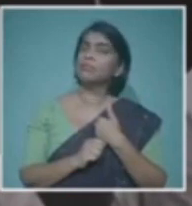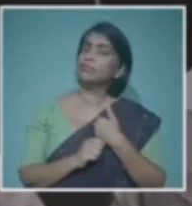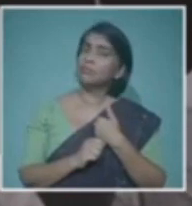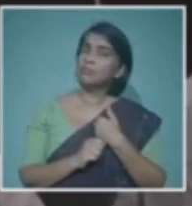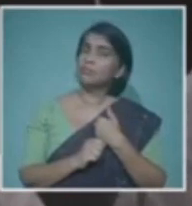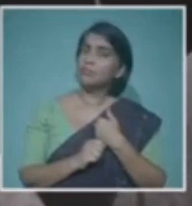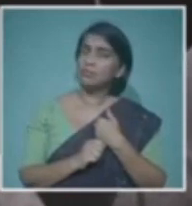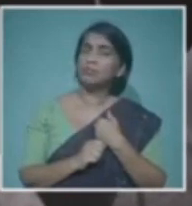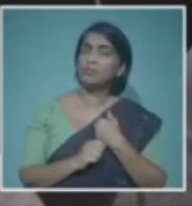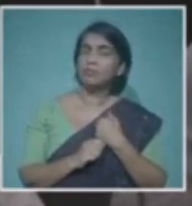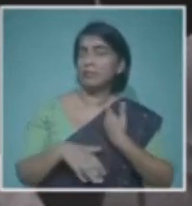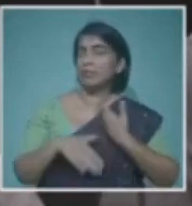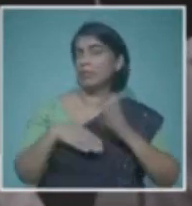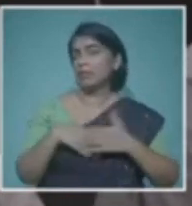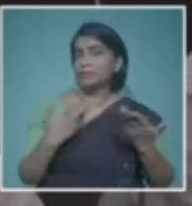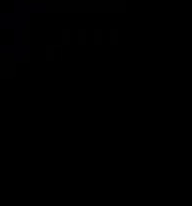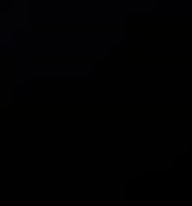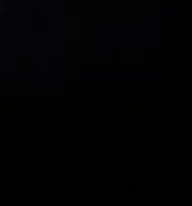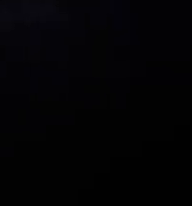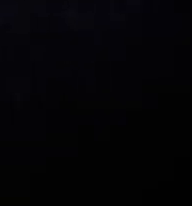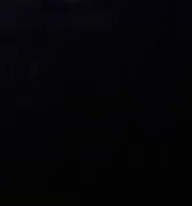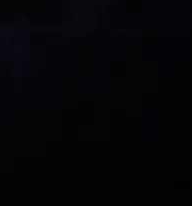අපිට මුණ දෙන්න වෙලා තියෙන ප්‍රශ්නේ